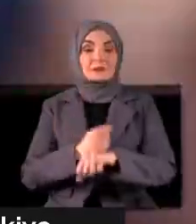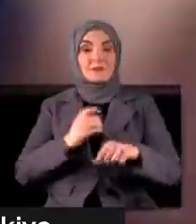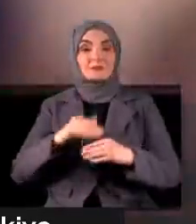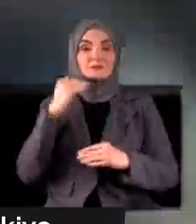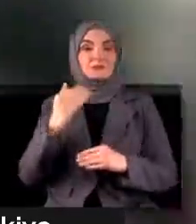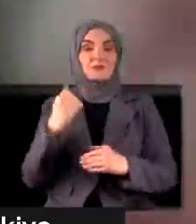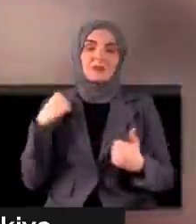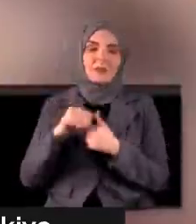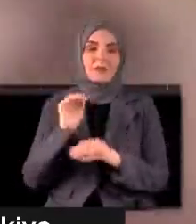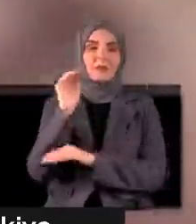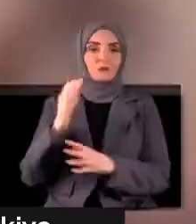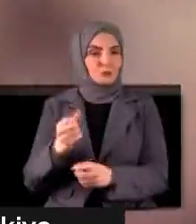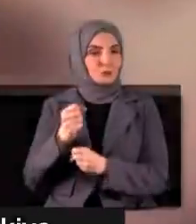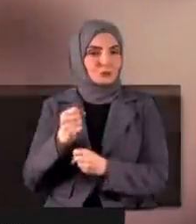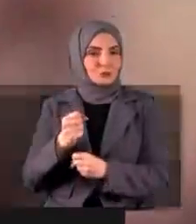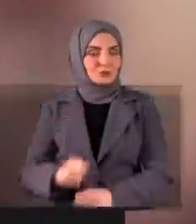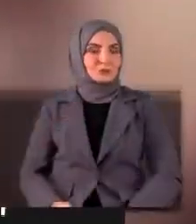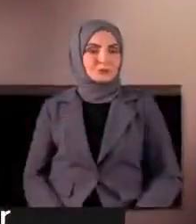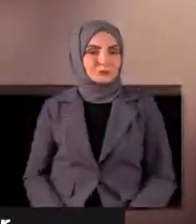tutundu.